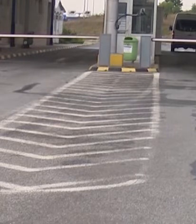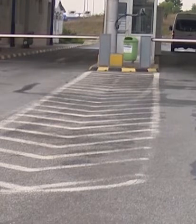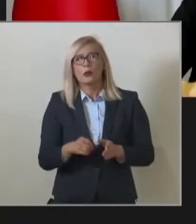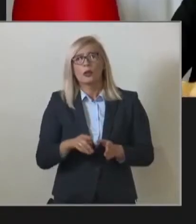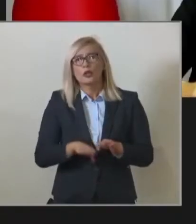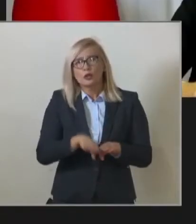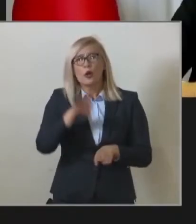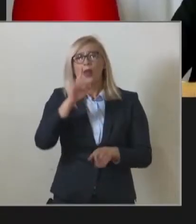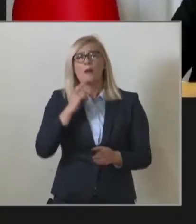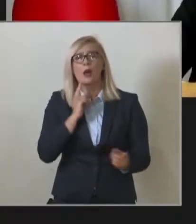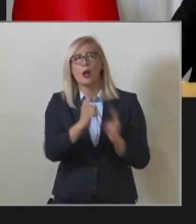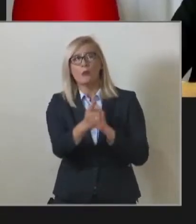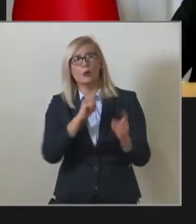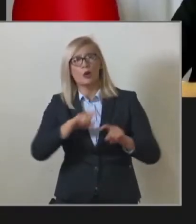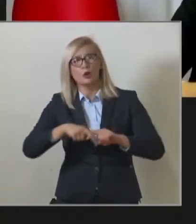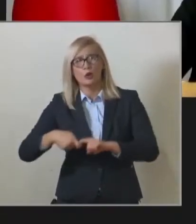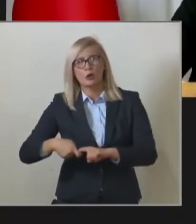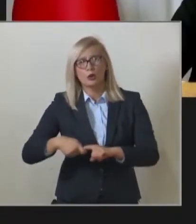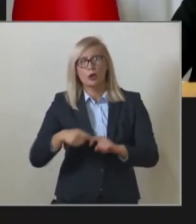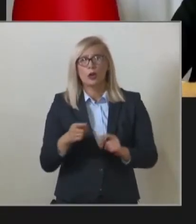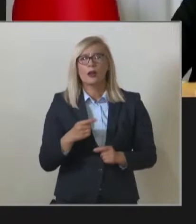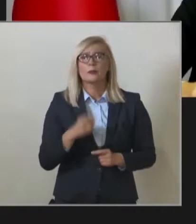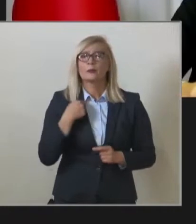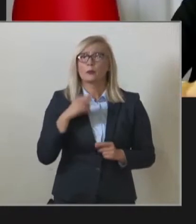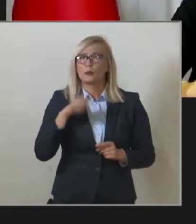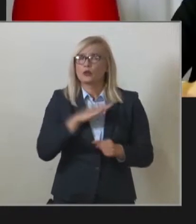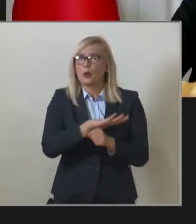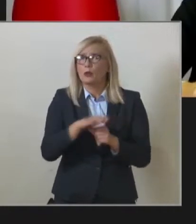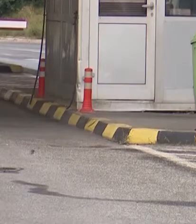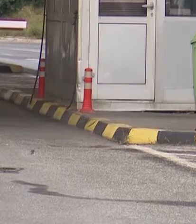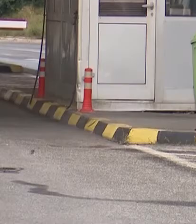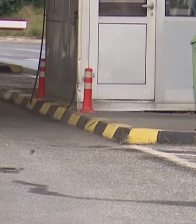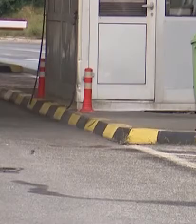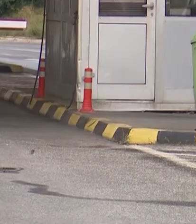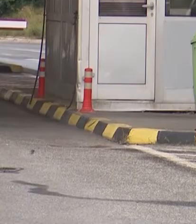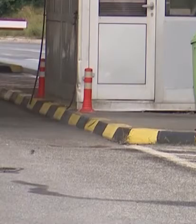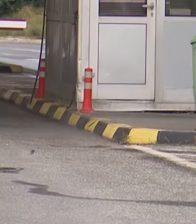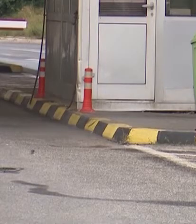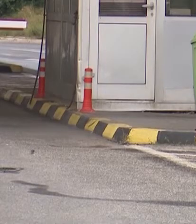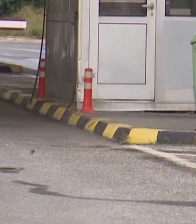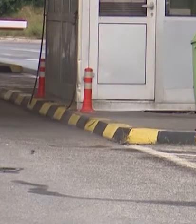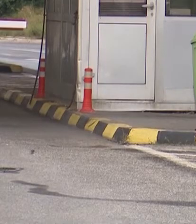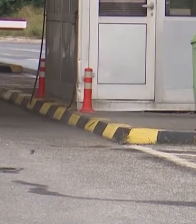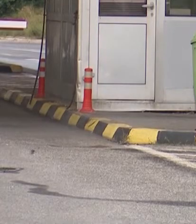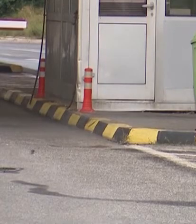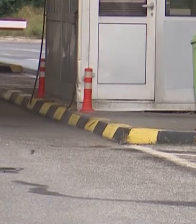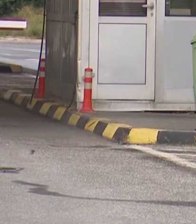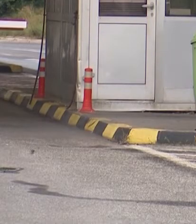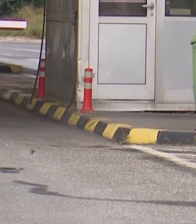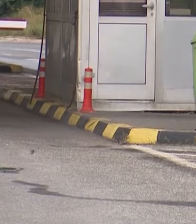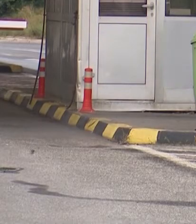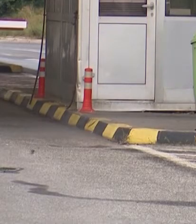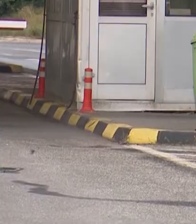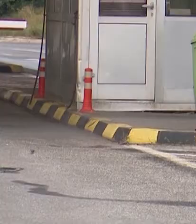letërnjoftime. Në takim, Vučić u shprehi i kënaqur nga ky bashkëpunim, duke shtuar se të tre shtetet janë të vogla dhe siç tha ai, duhet